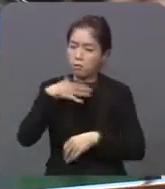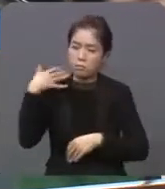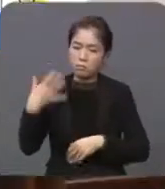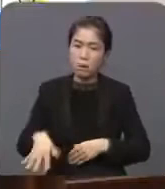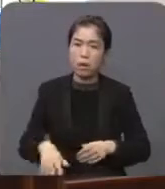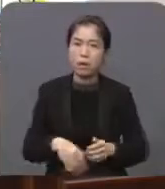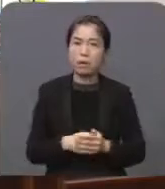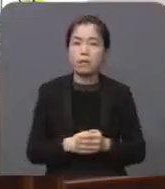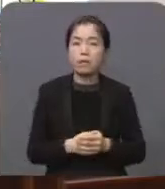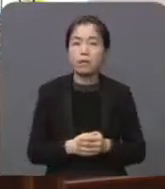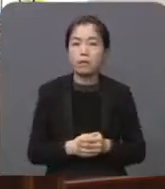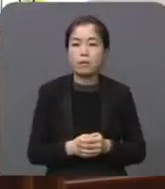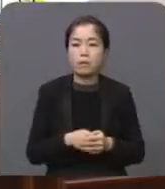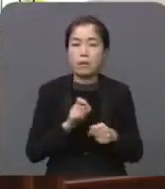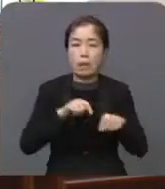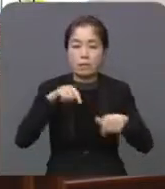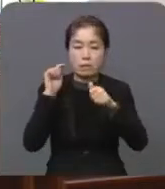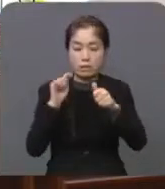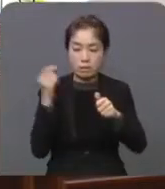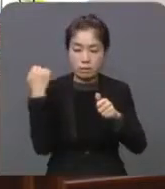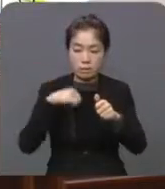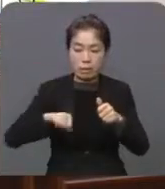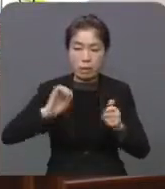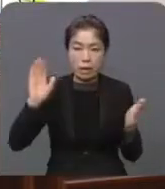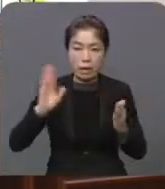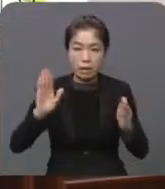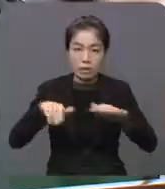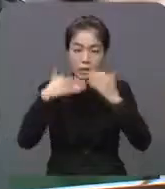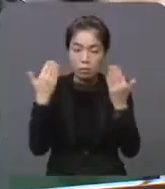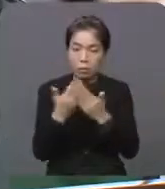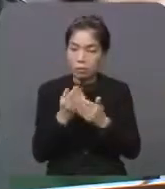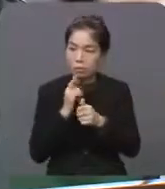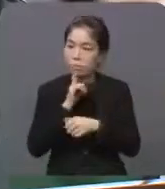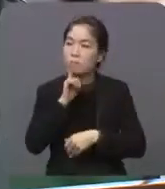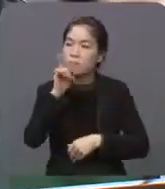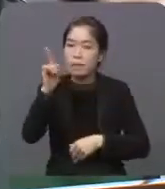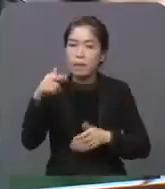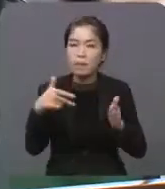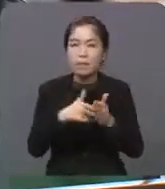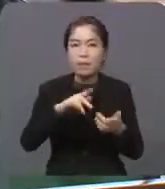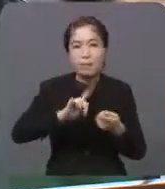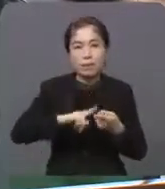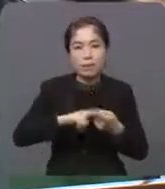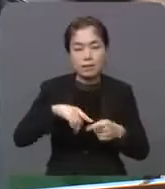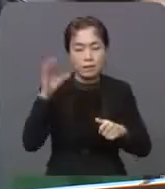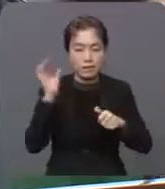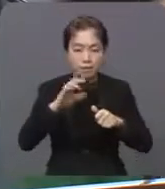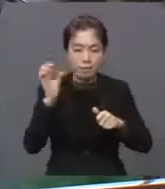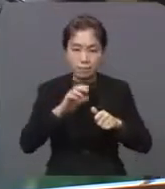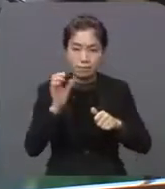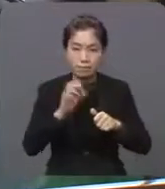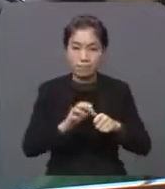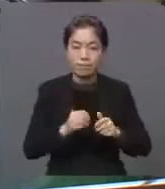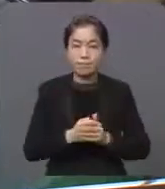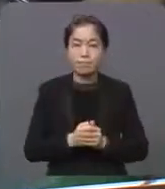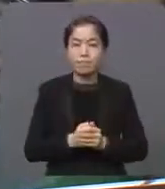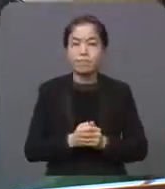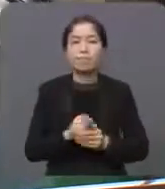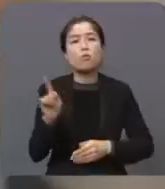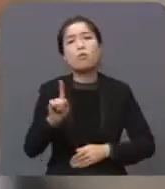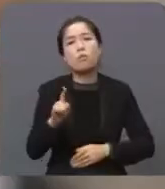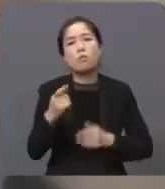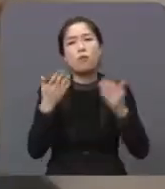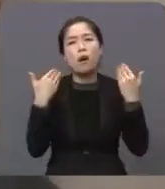없습니다. 행정 지시를 따르지 않고 학생들까지 고소한 재단 측의 대응에는 호통도 이어졌습니다. 어떻게